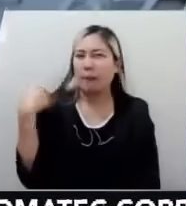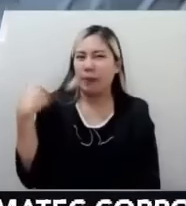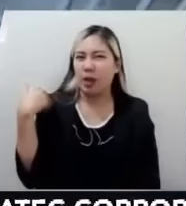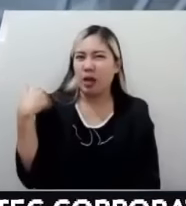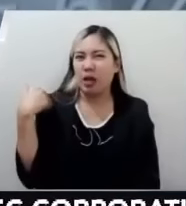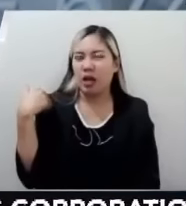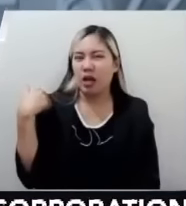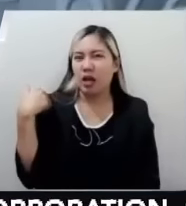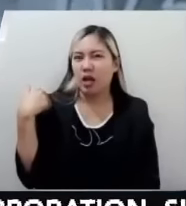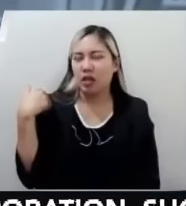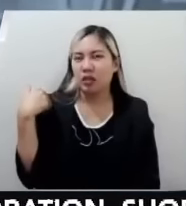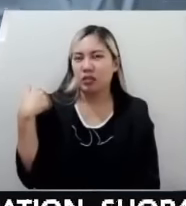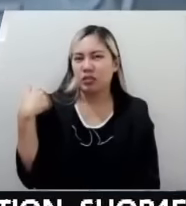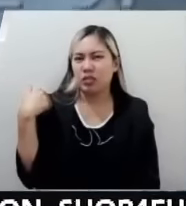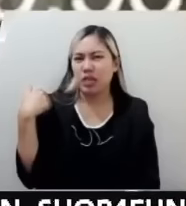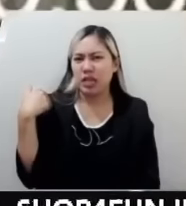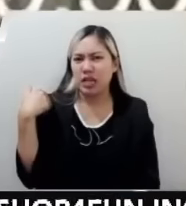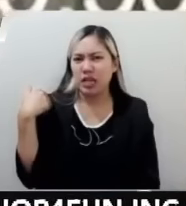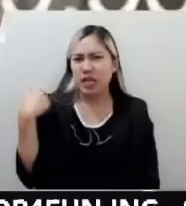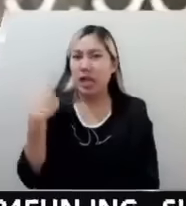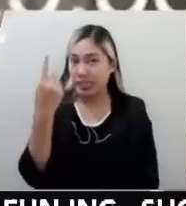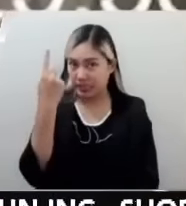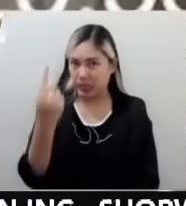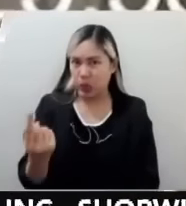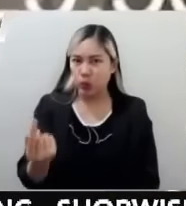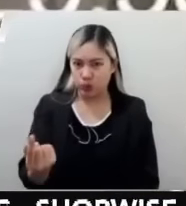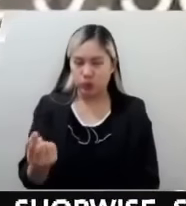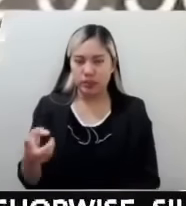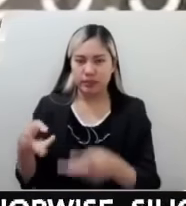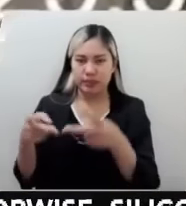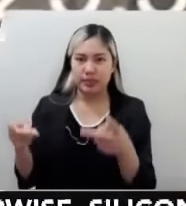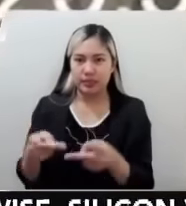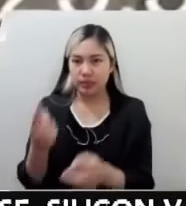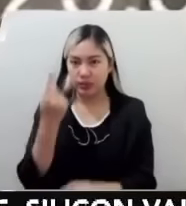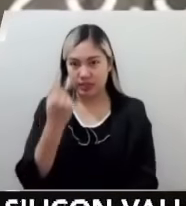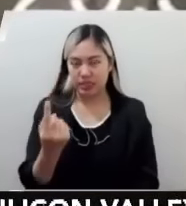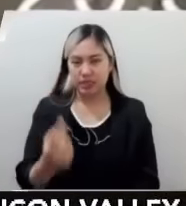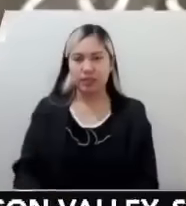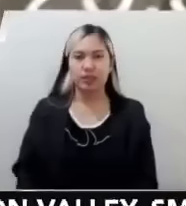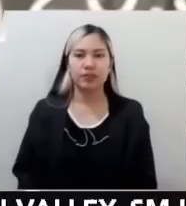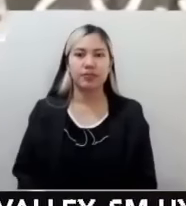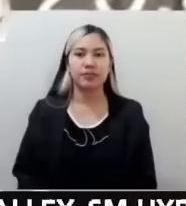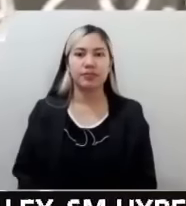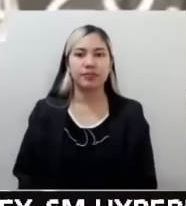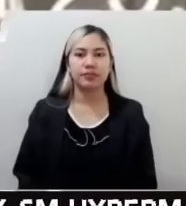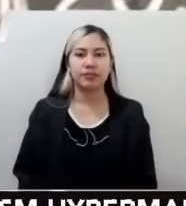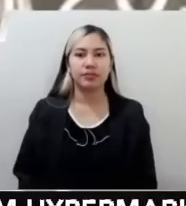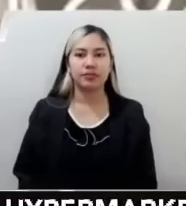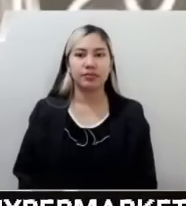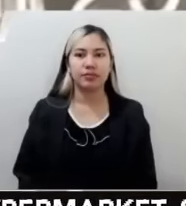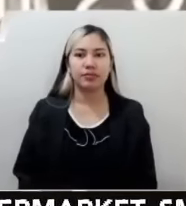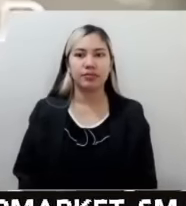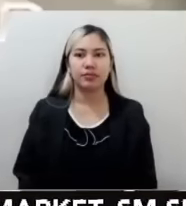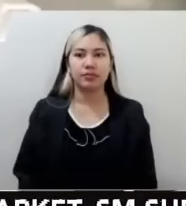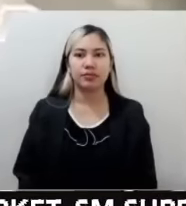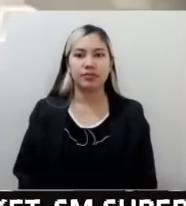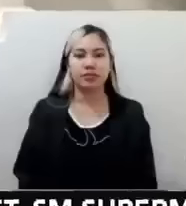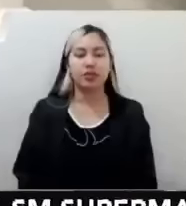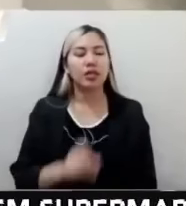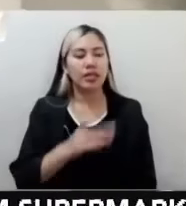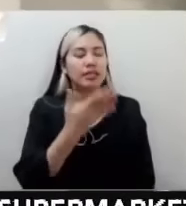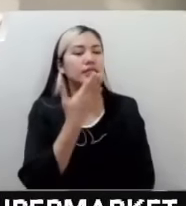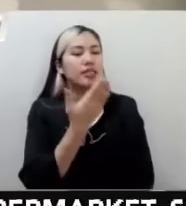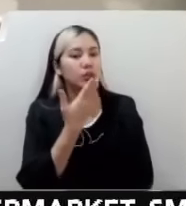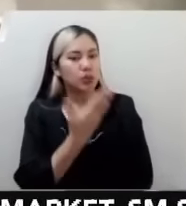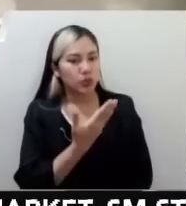Parang siya lang mag-isa doon sa lugar. Alright. Yan po at maraming salamat po sa inyo pong binigay